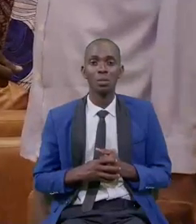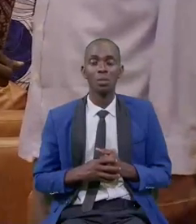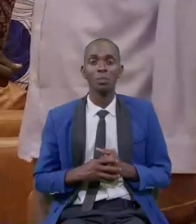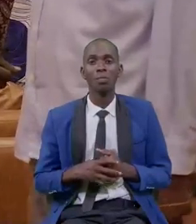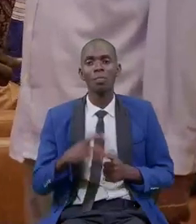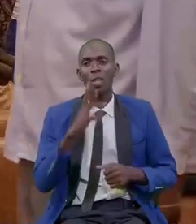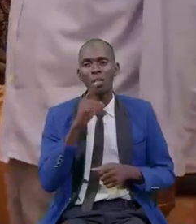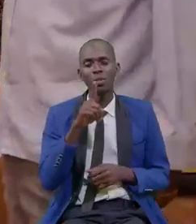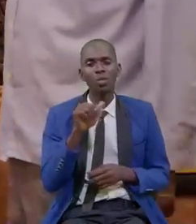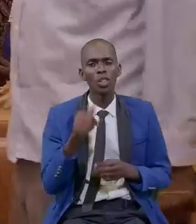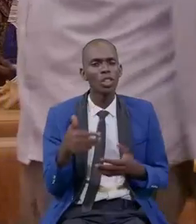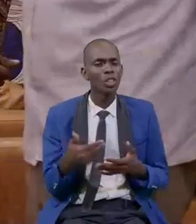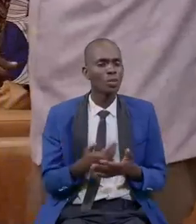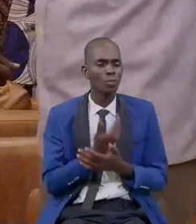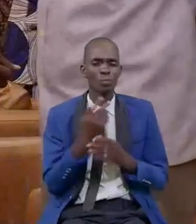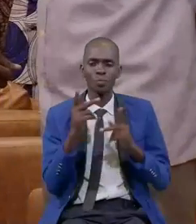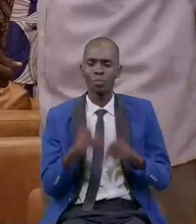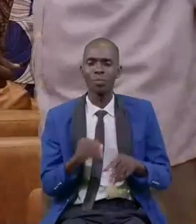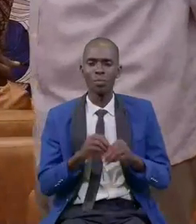Est-ce que vous êtes une nouvelle créature en Christ?